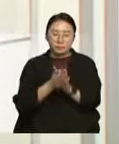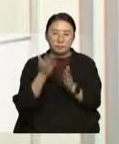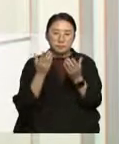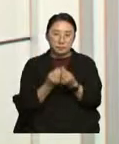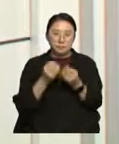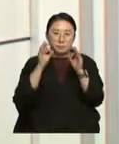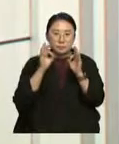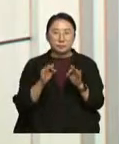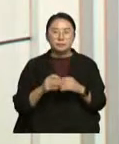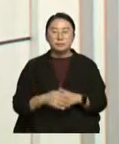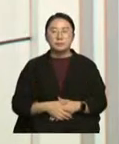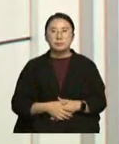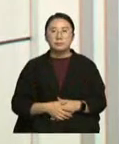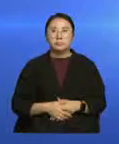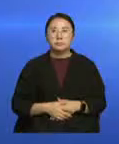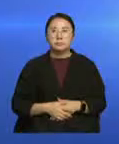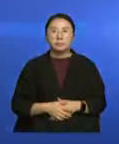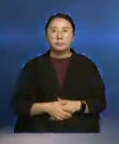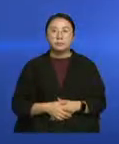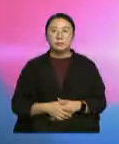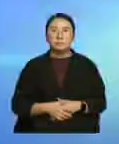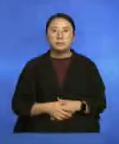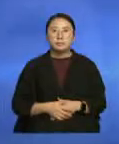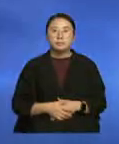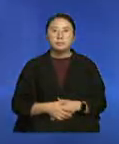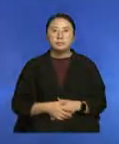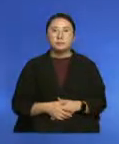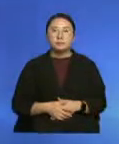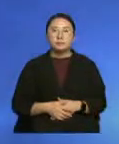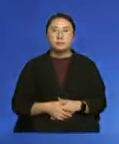사례입니다. 박미현 기자입니다.